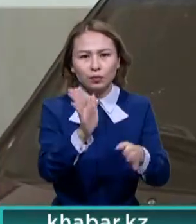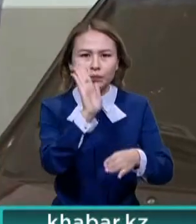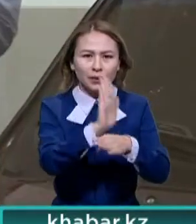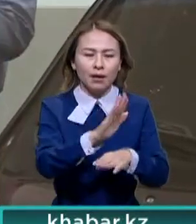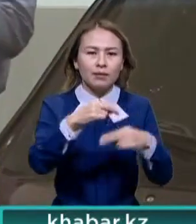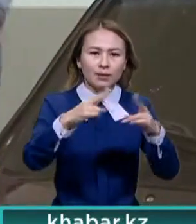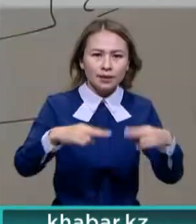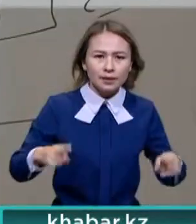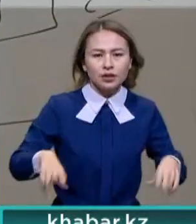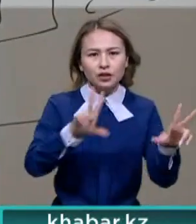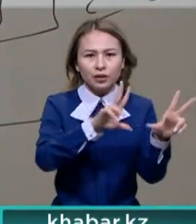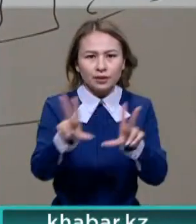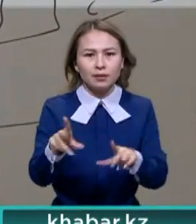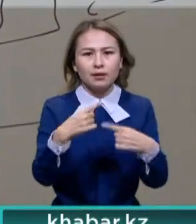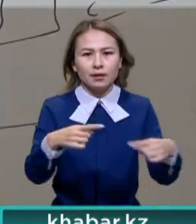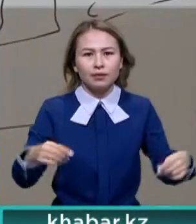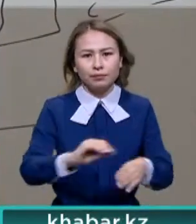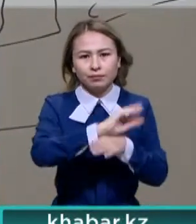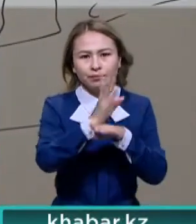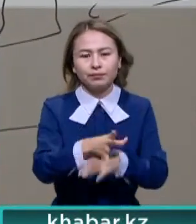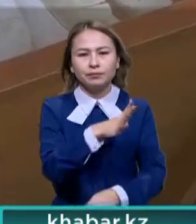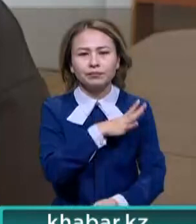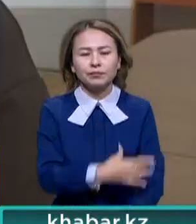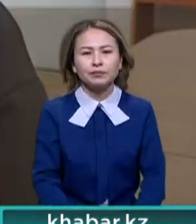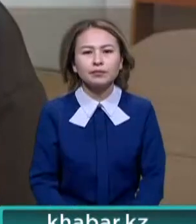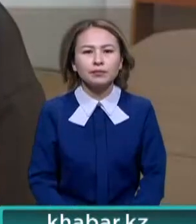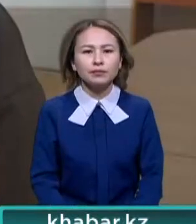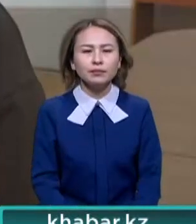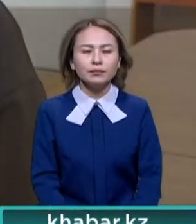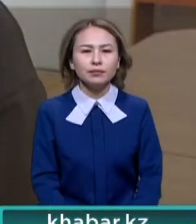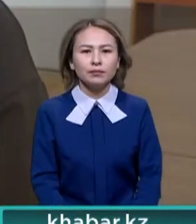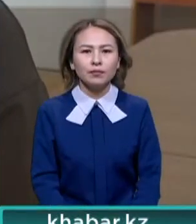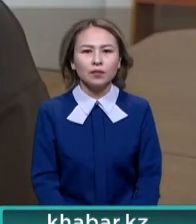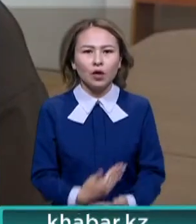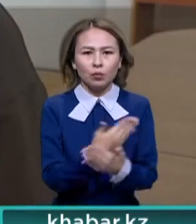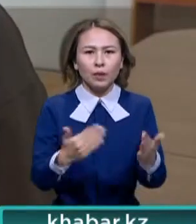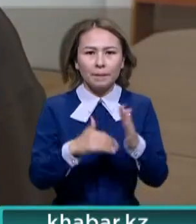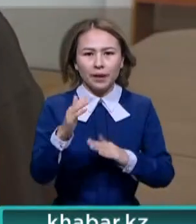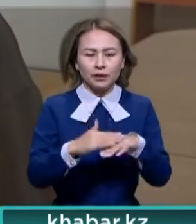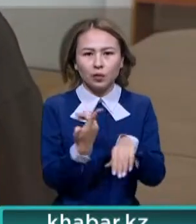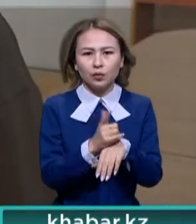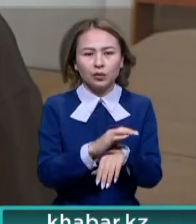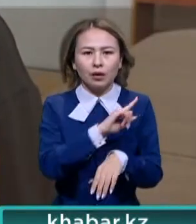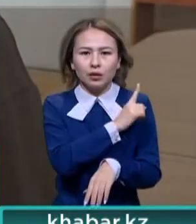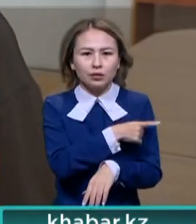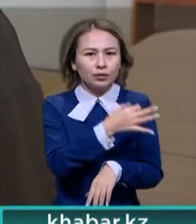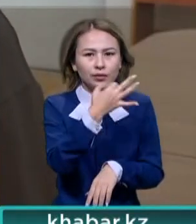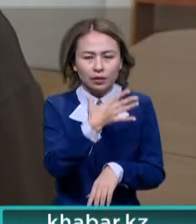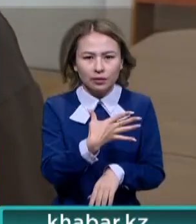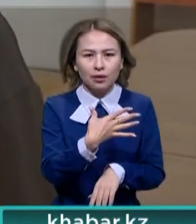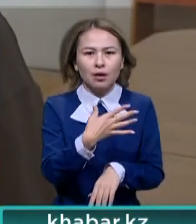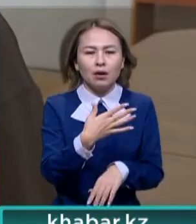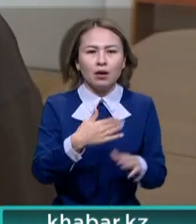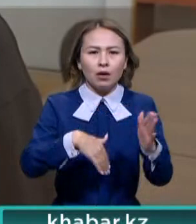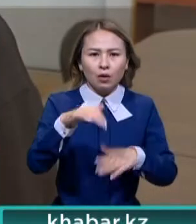нысандар қажетті жиһаздар және құралдармен жабдықталған. Бұл практика маған өте қатты ұнады. Бұл жерде қол іздерін,